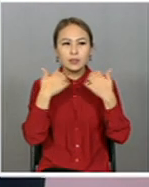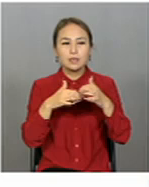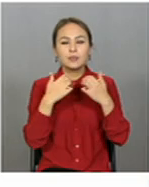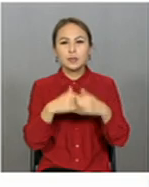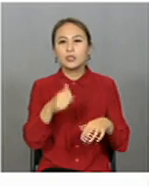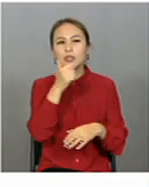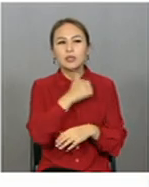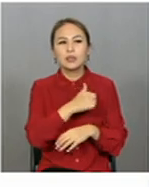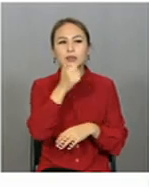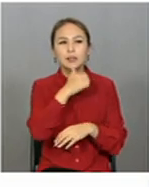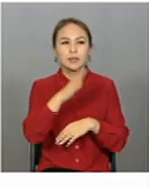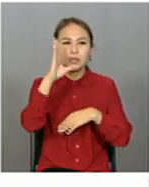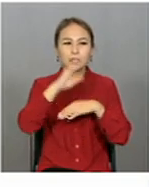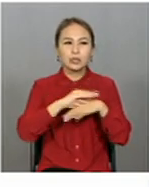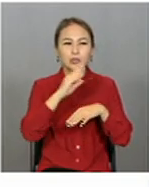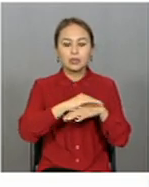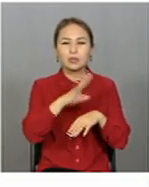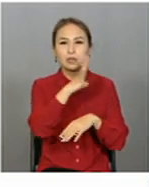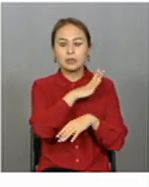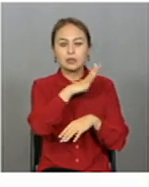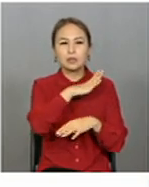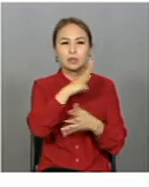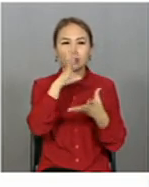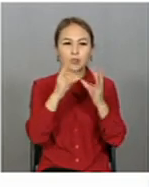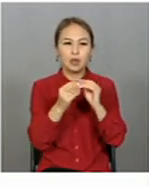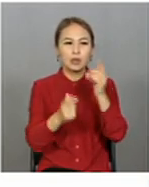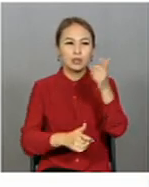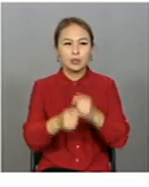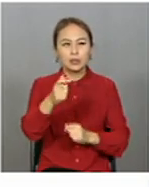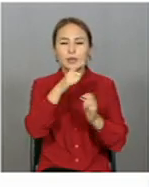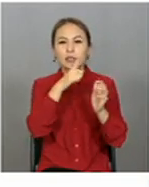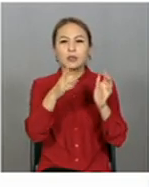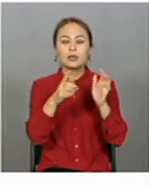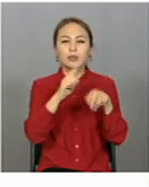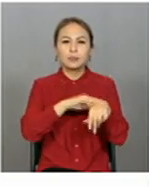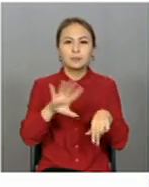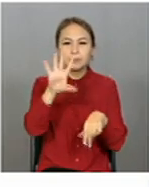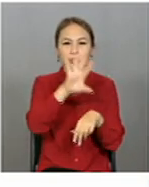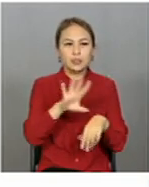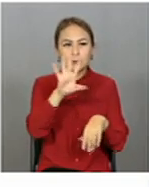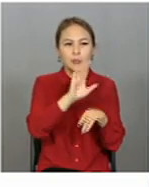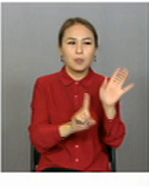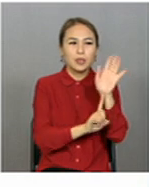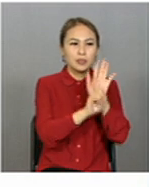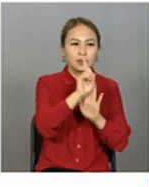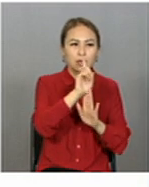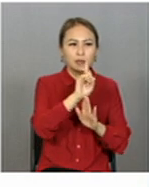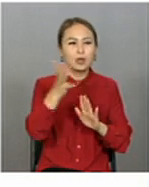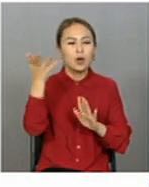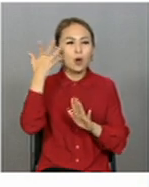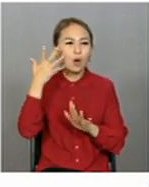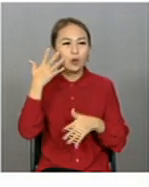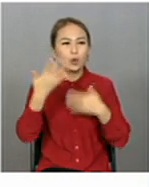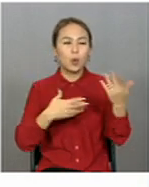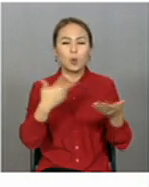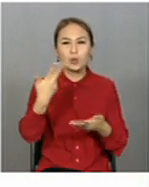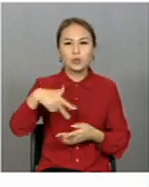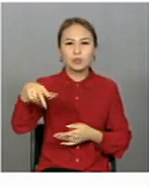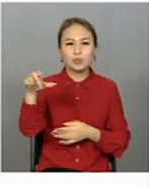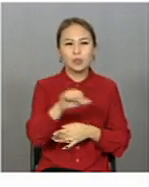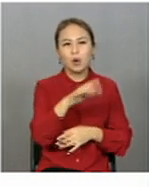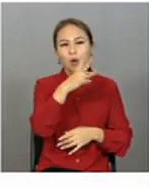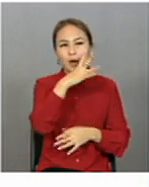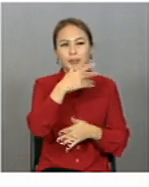шығарыңдар. Кешкі сауын сағат 17:00-де басталады. Жолға сауыншының 30 минут уақыты